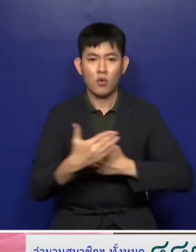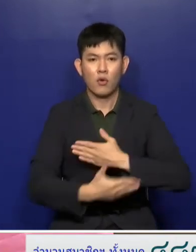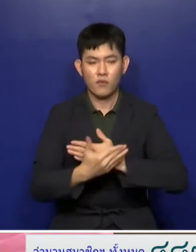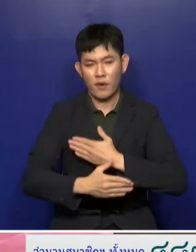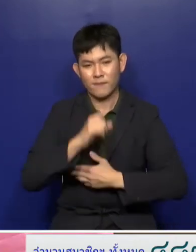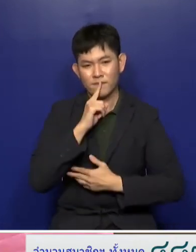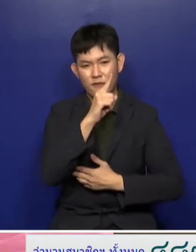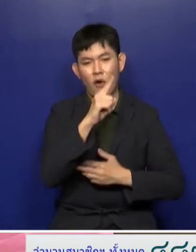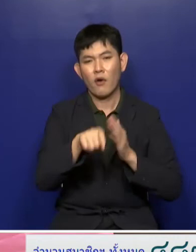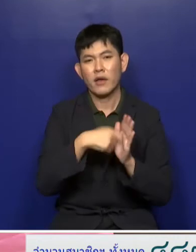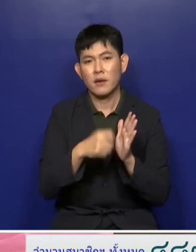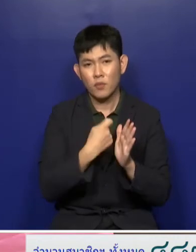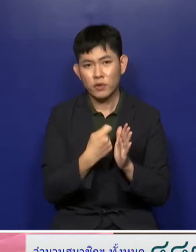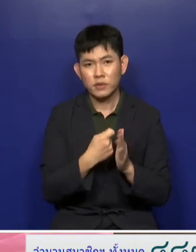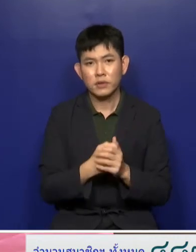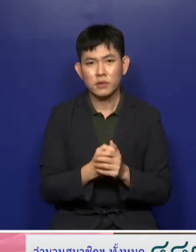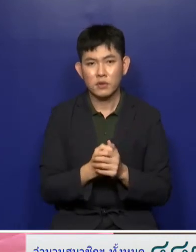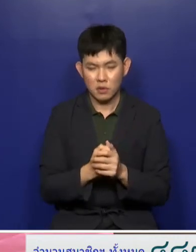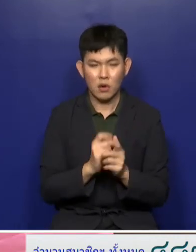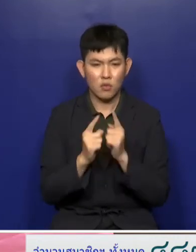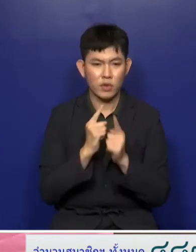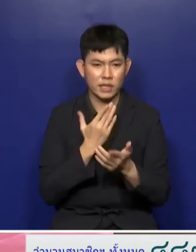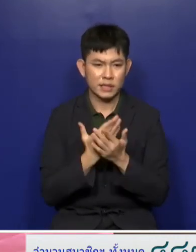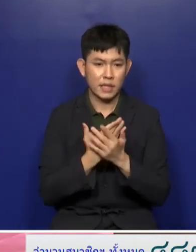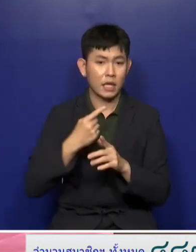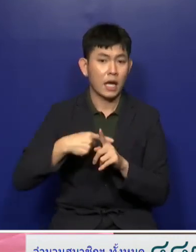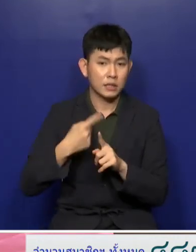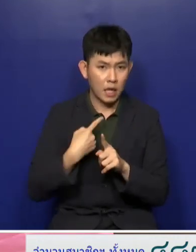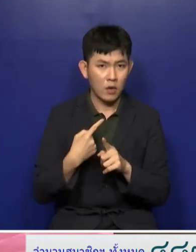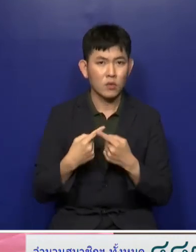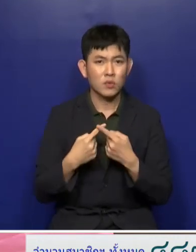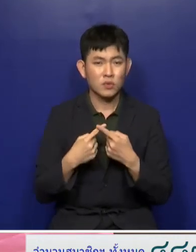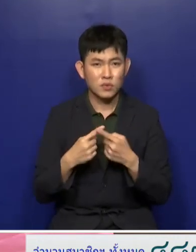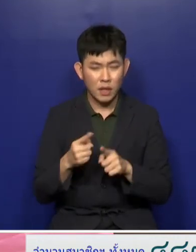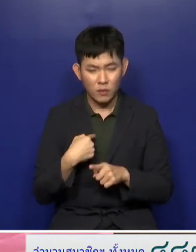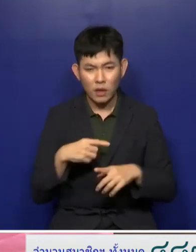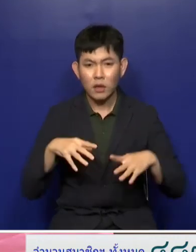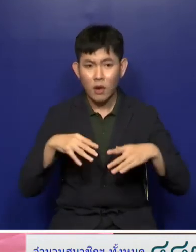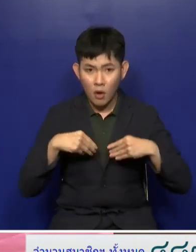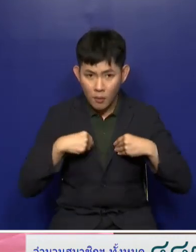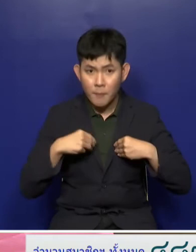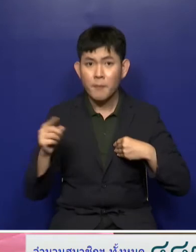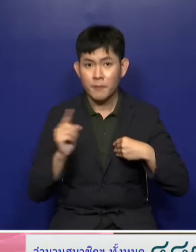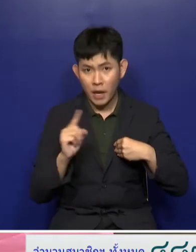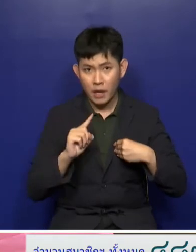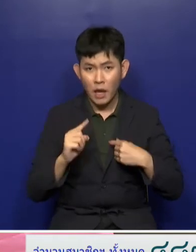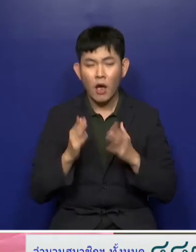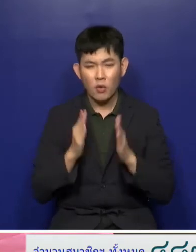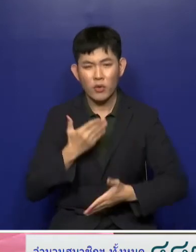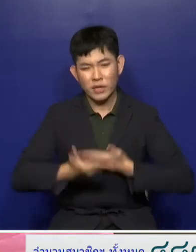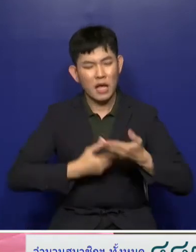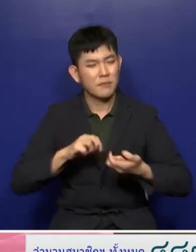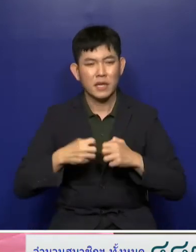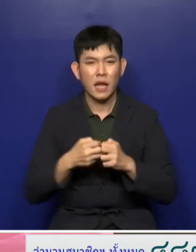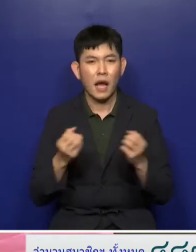เพื่อที่จะเรียกการชำระการค้างค่าเช่าผู้ชนะต้องรับในตอนนี้ว่าทางผู้ค้าได้รับผลกระทบจำนวน